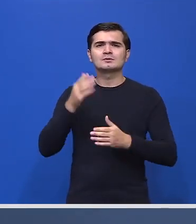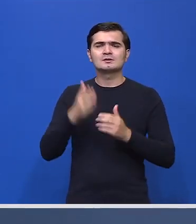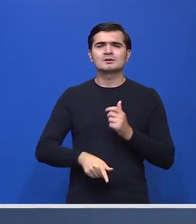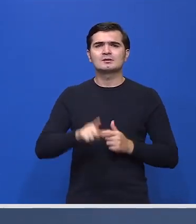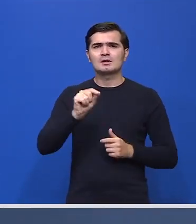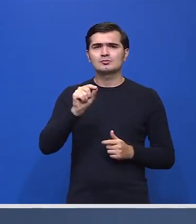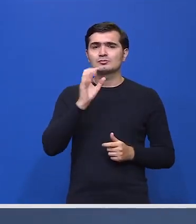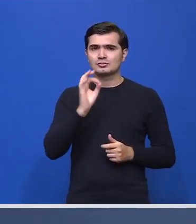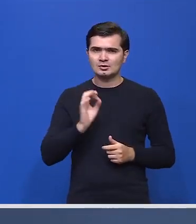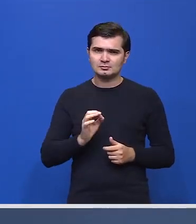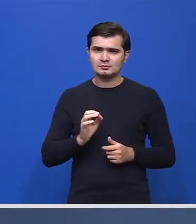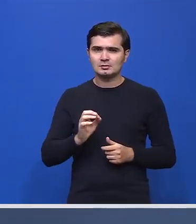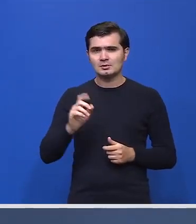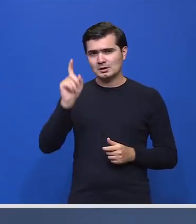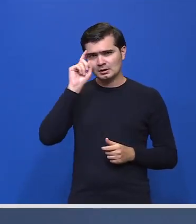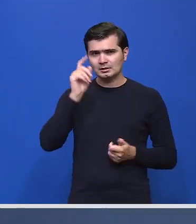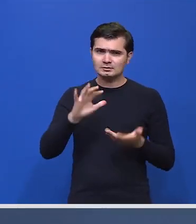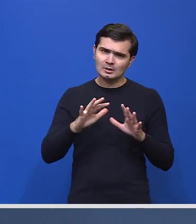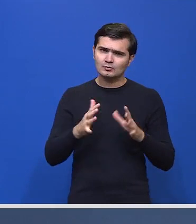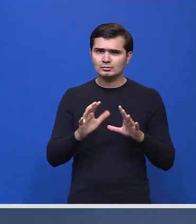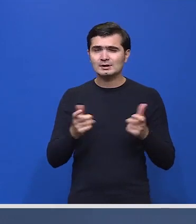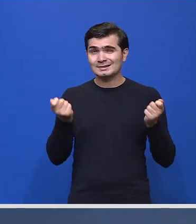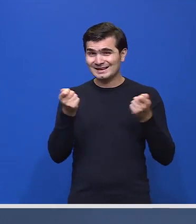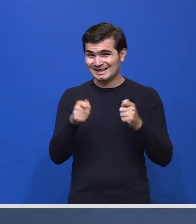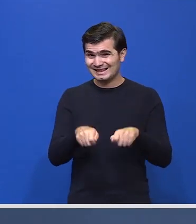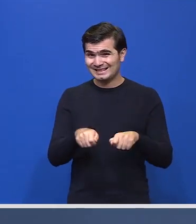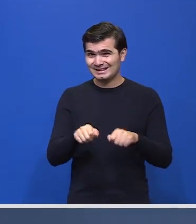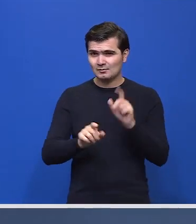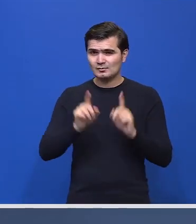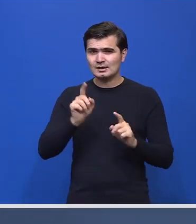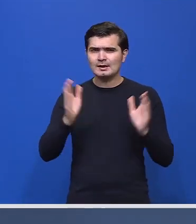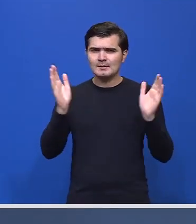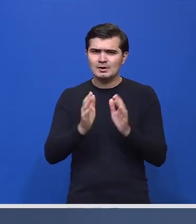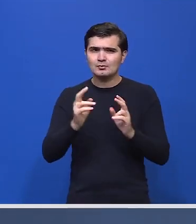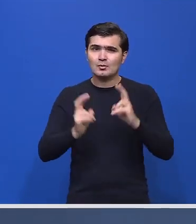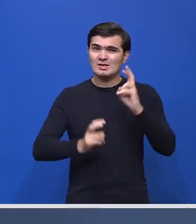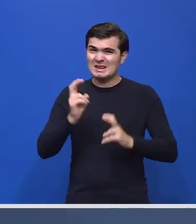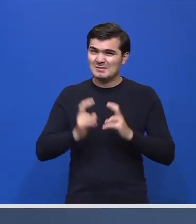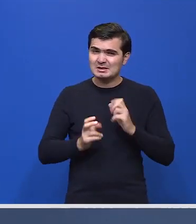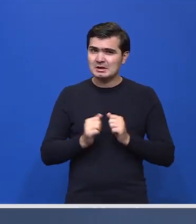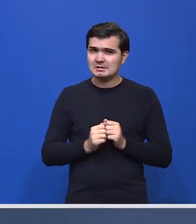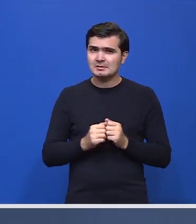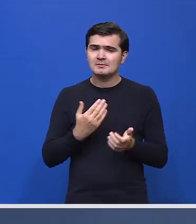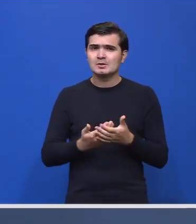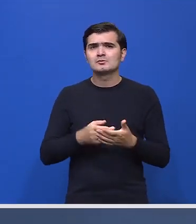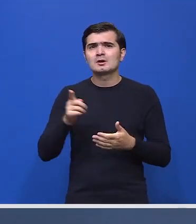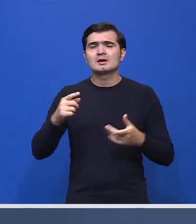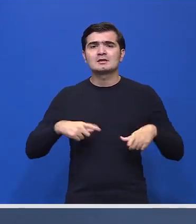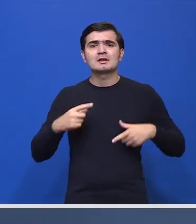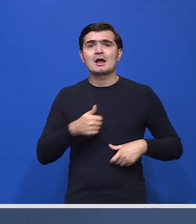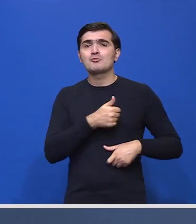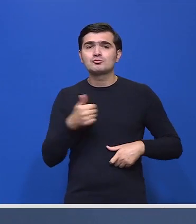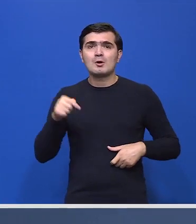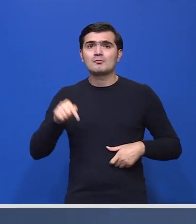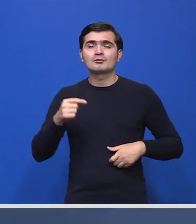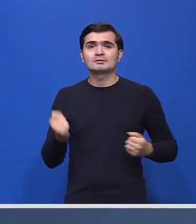20%, e posibil să se închidă anumite micro-întreprinderi, cum ar veni, sau pentru că trăiau doar din consultanță?